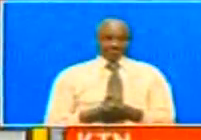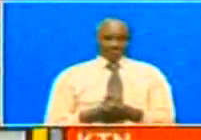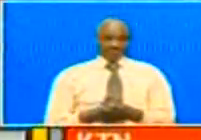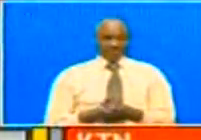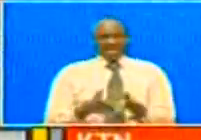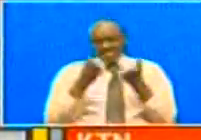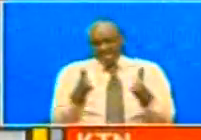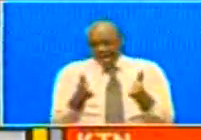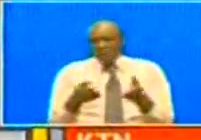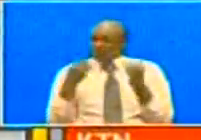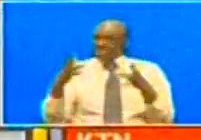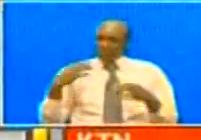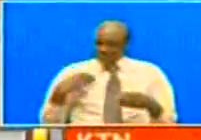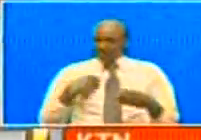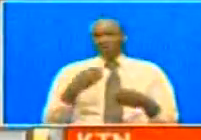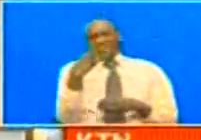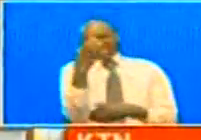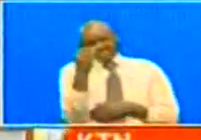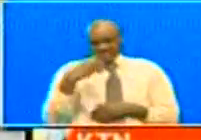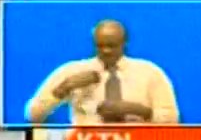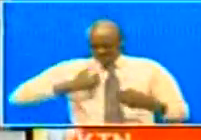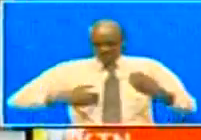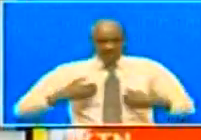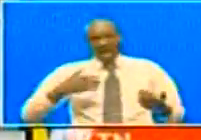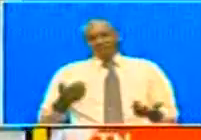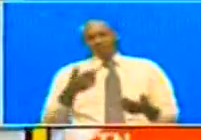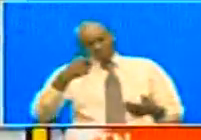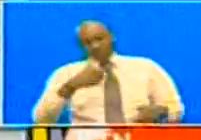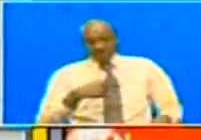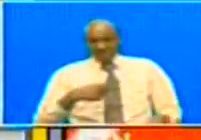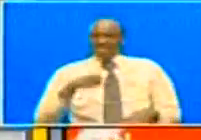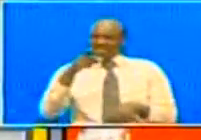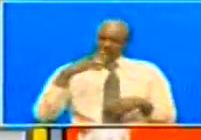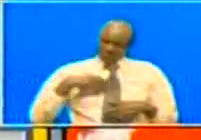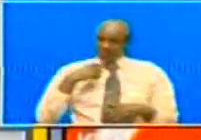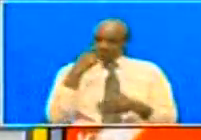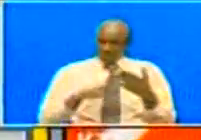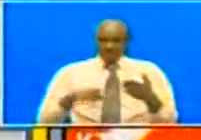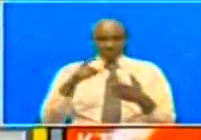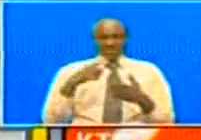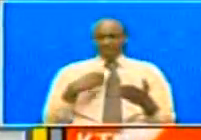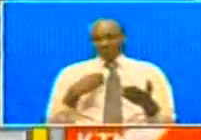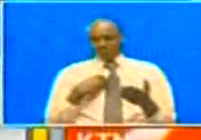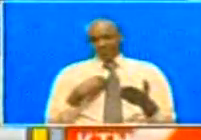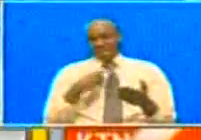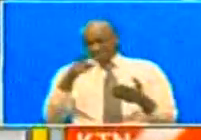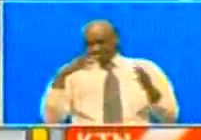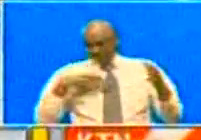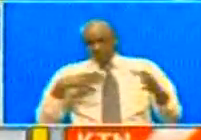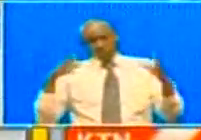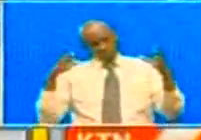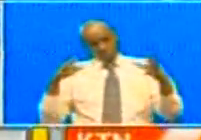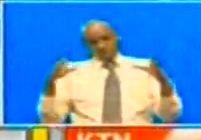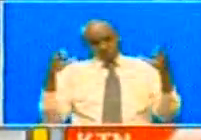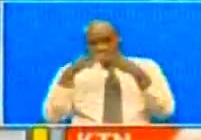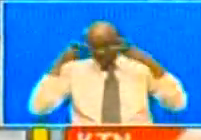Huku kadri majeruhi zaidi ya 30 wakilazwa hospitalini, watu hao wanaripotiwa kujifungia kwenye mojawapo ya mabweni